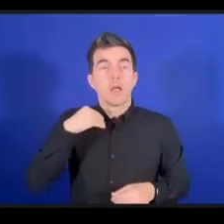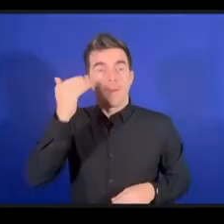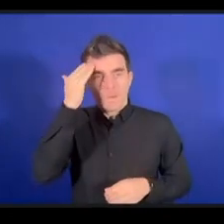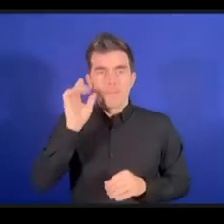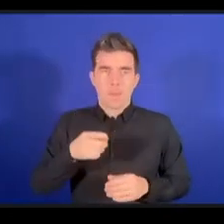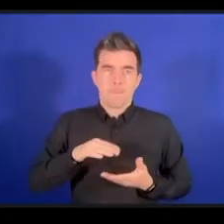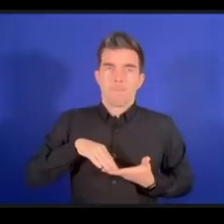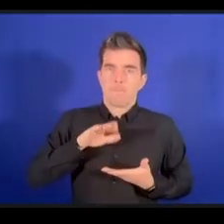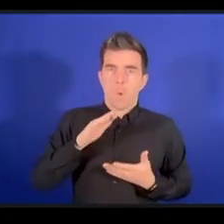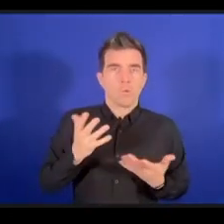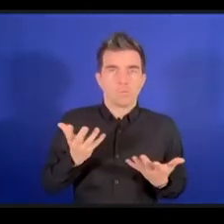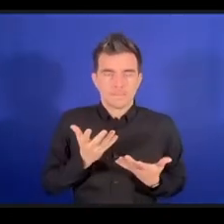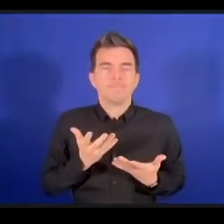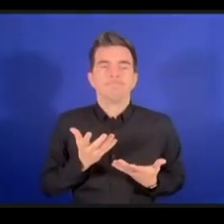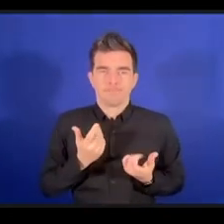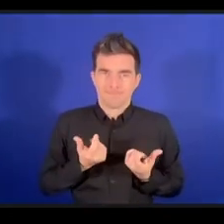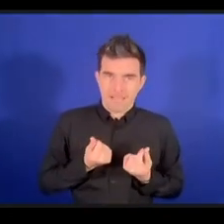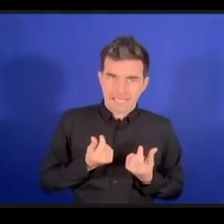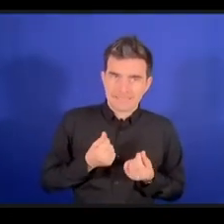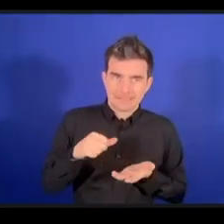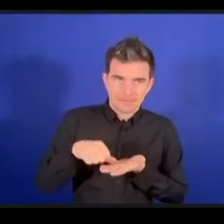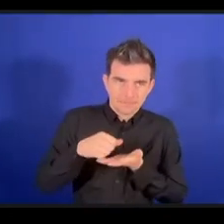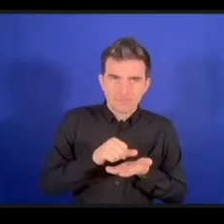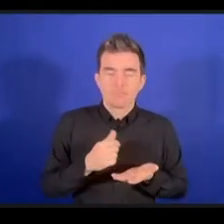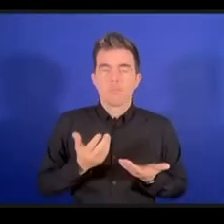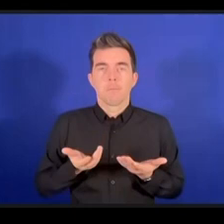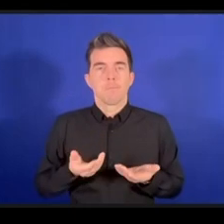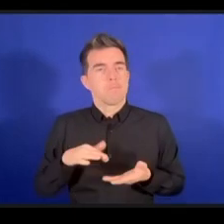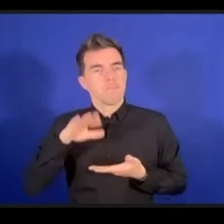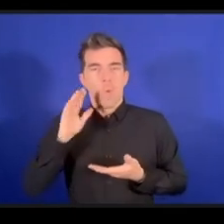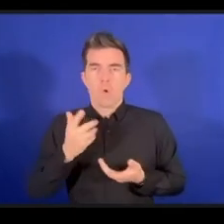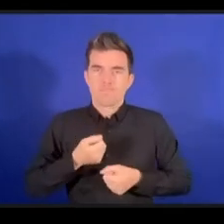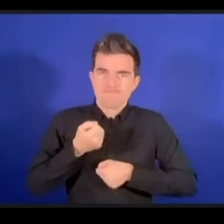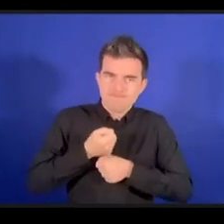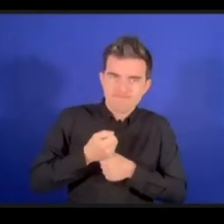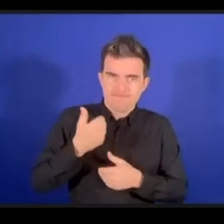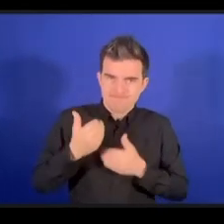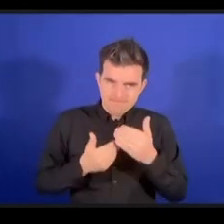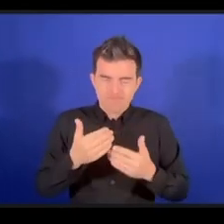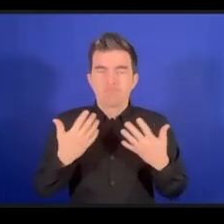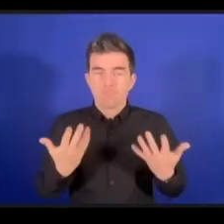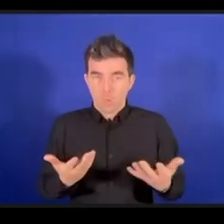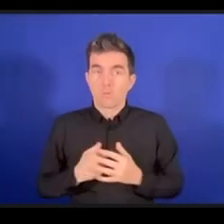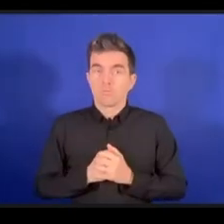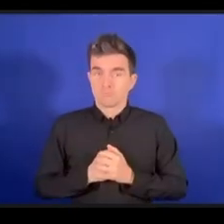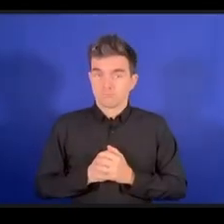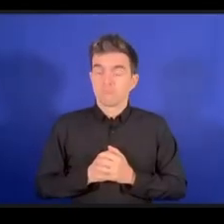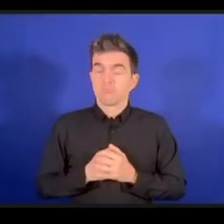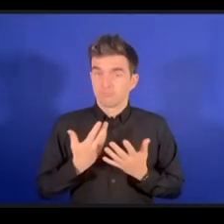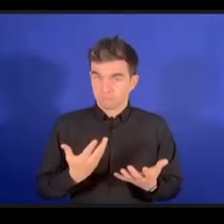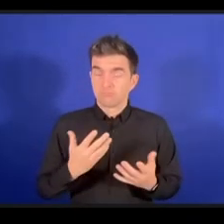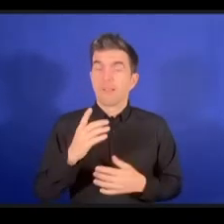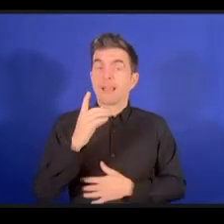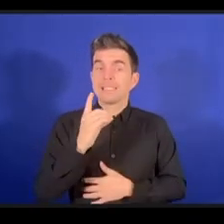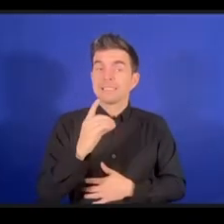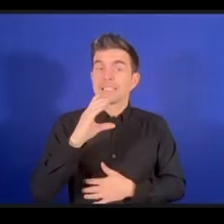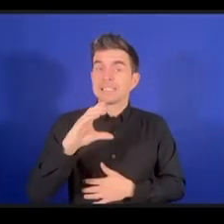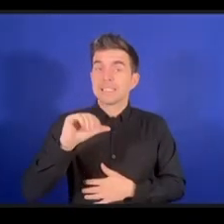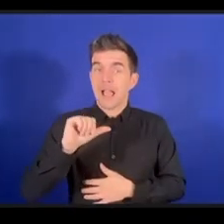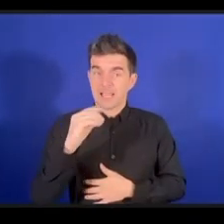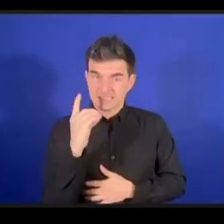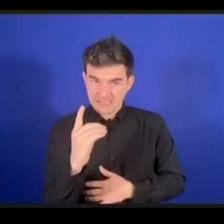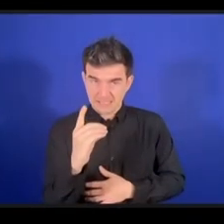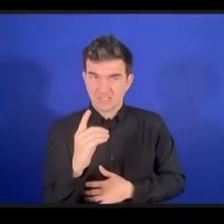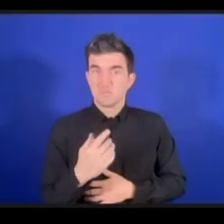力。所以今年呢我们有三名来自不同的地区，一位来自非洲，一位来自亚